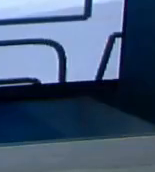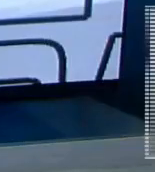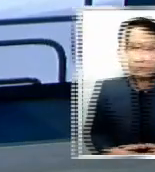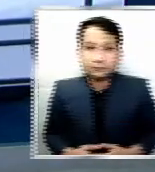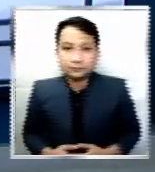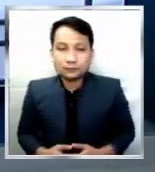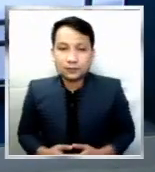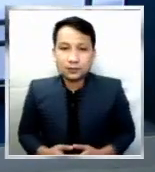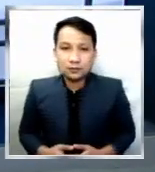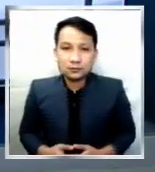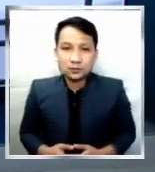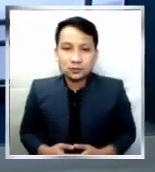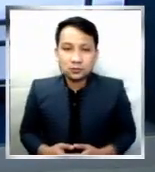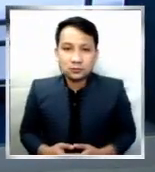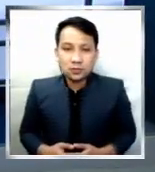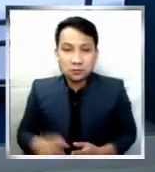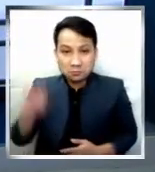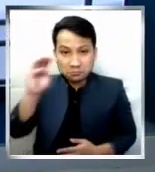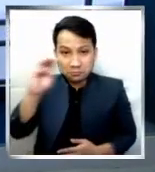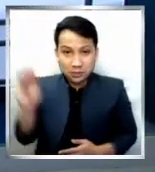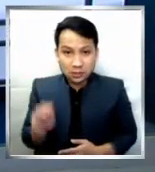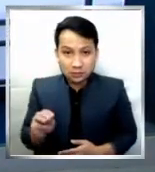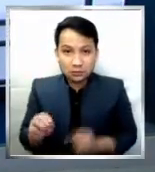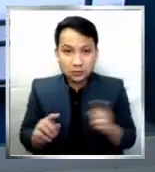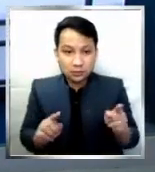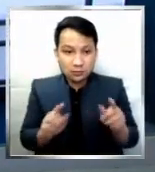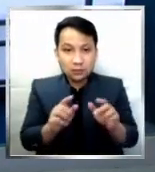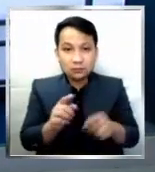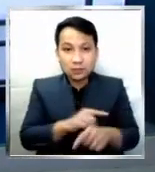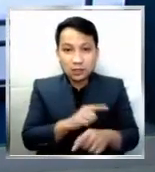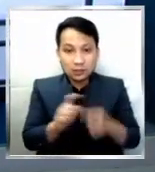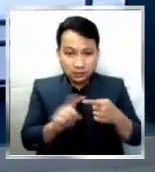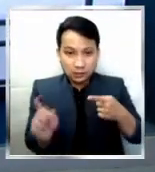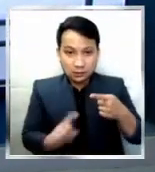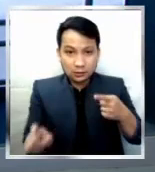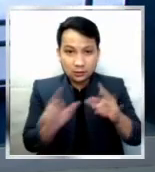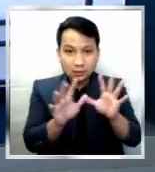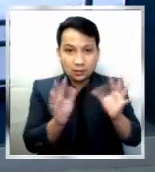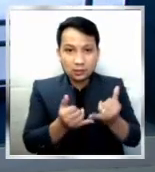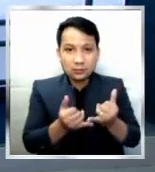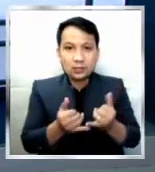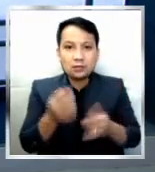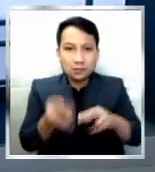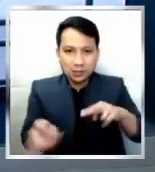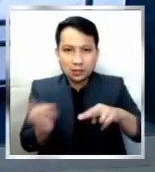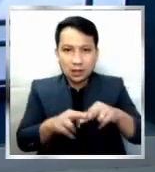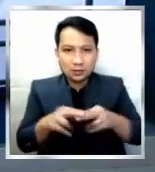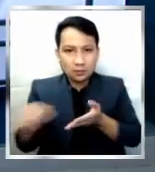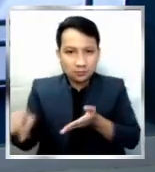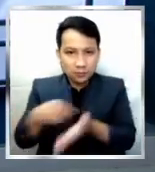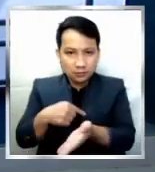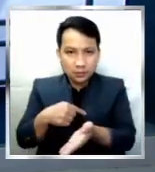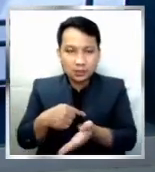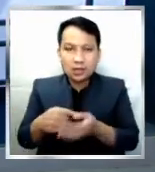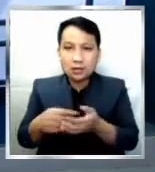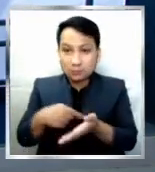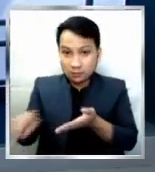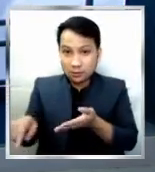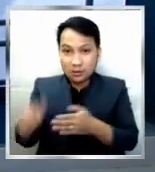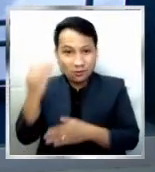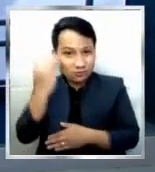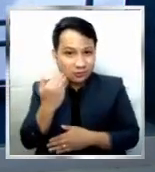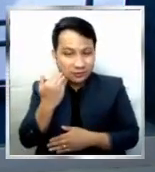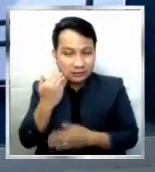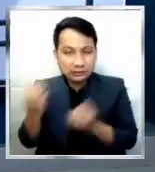Bukod sa Meralco, isa pang power distributor sa probinsya, ang posibleng may taas singil sa kuryente kasunod ng kakulangan sa supply. Ang